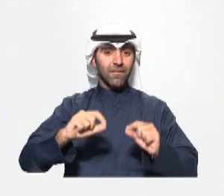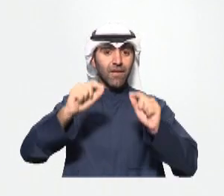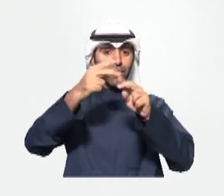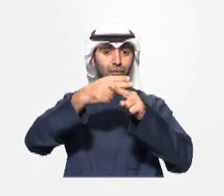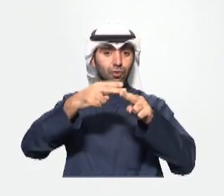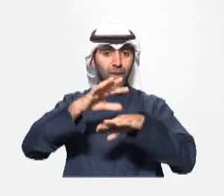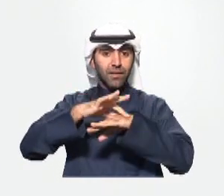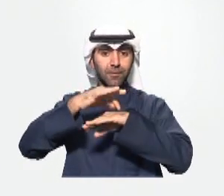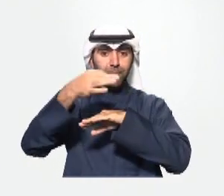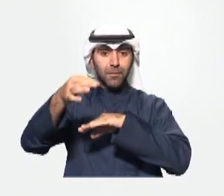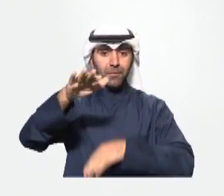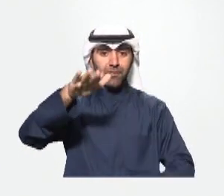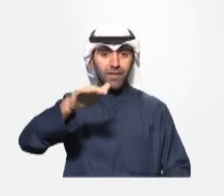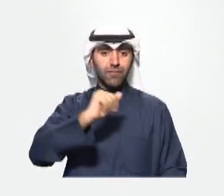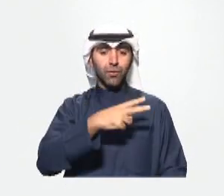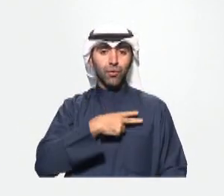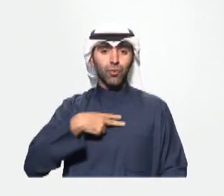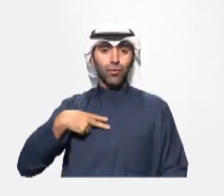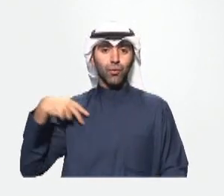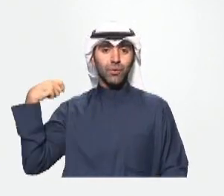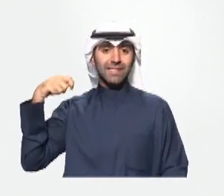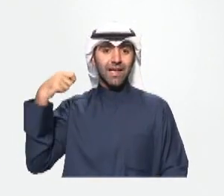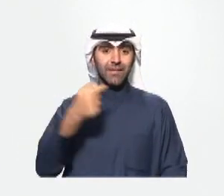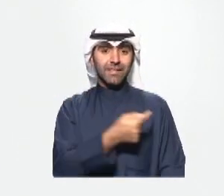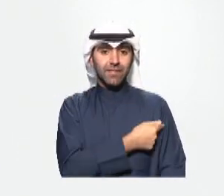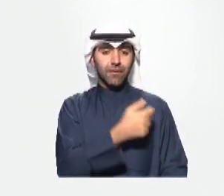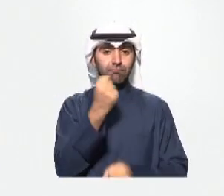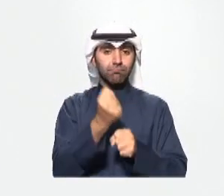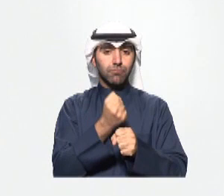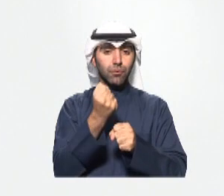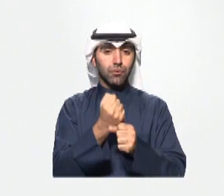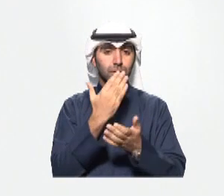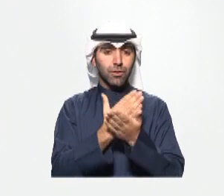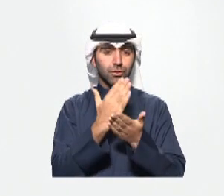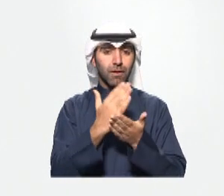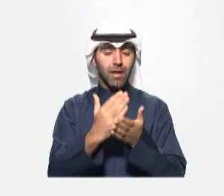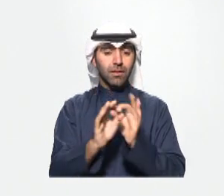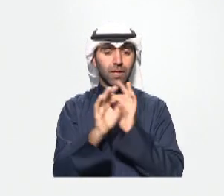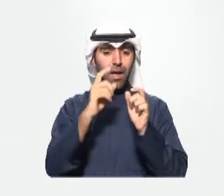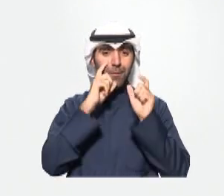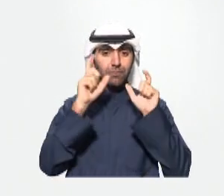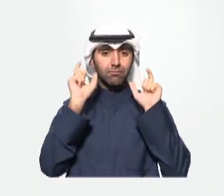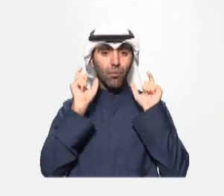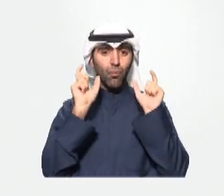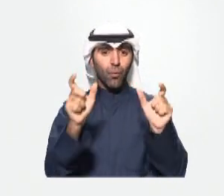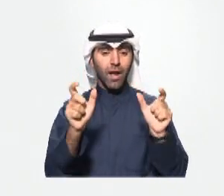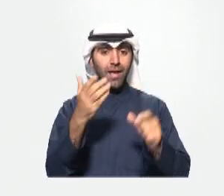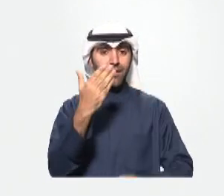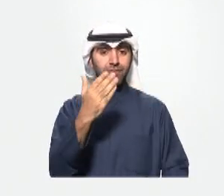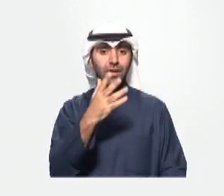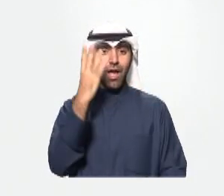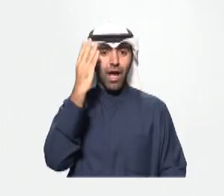ونحن ننتظر هذا اليوم الذي يتم التوصل فيه إلى لقاحات آمنة ومعتمدة